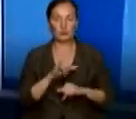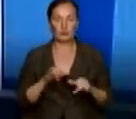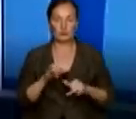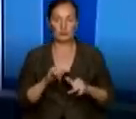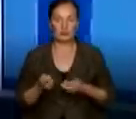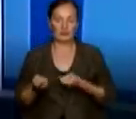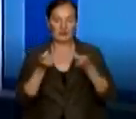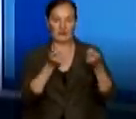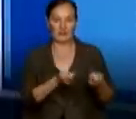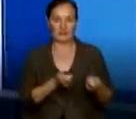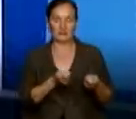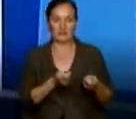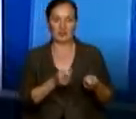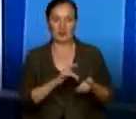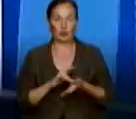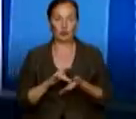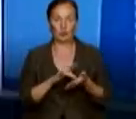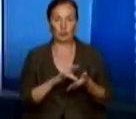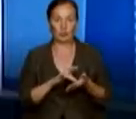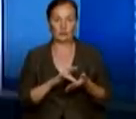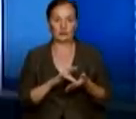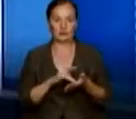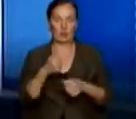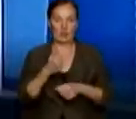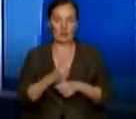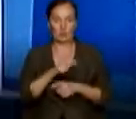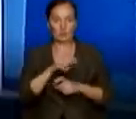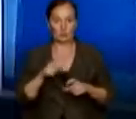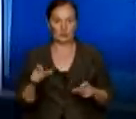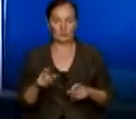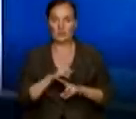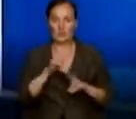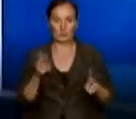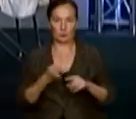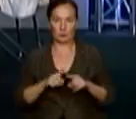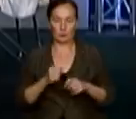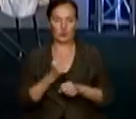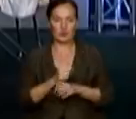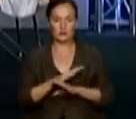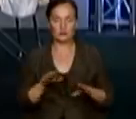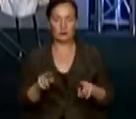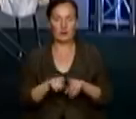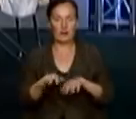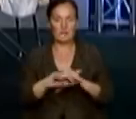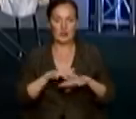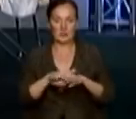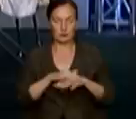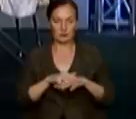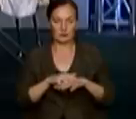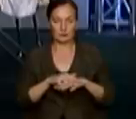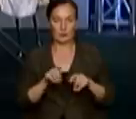туроператор людей. Так, так. Але цього ніхто не зробив. Я не говорю конкретно зараз за вас, тому що така масовість і стільки турів, я відкриваю